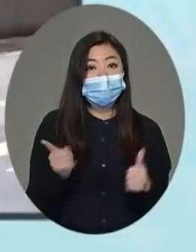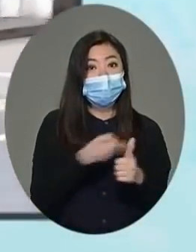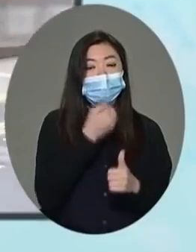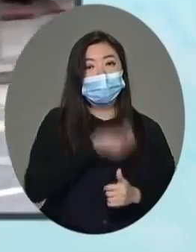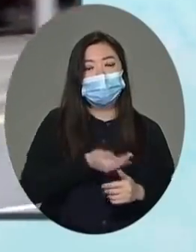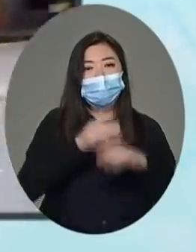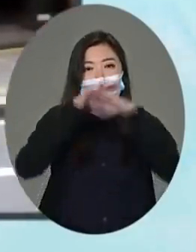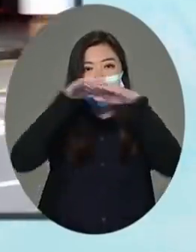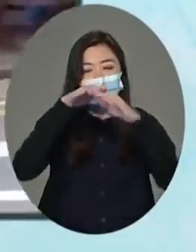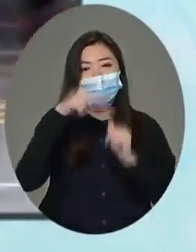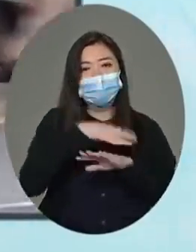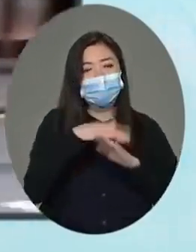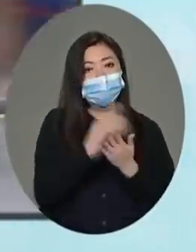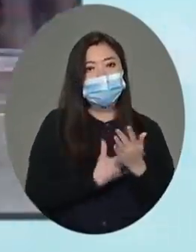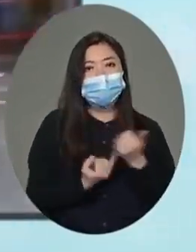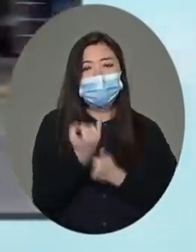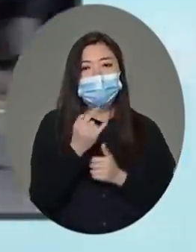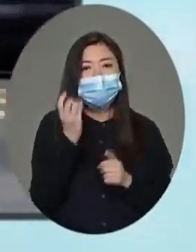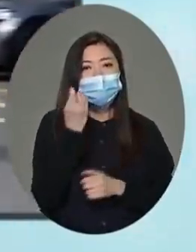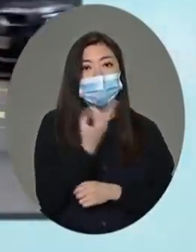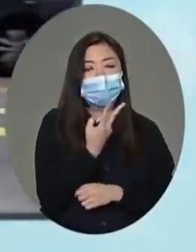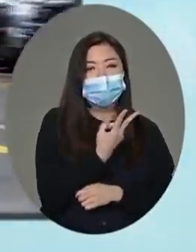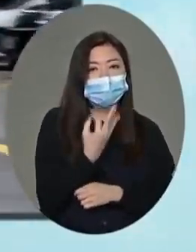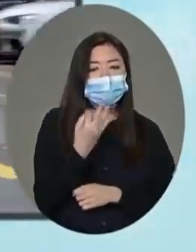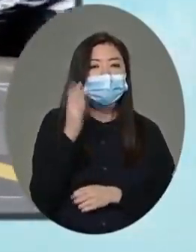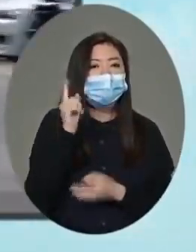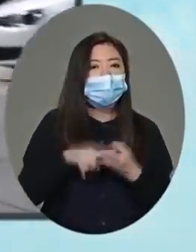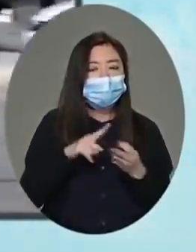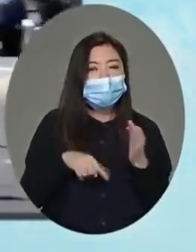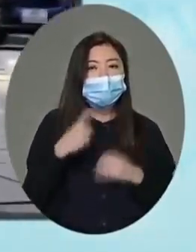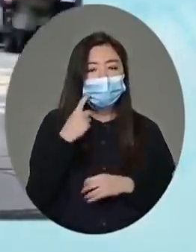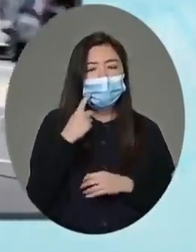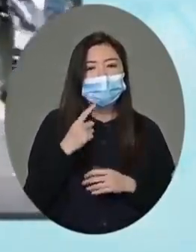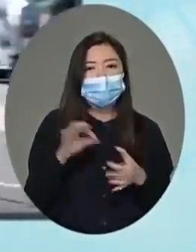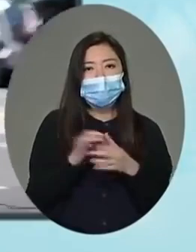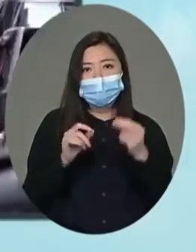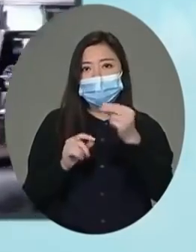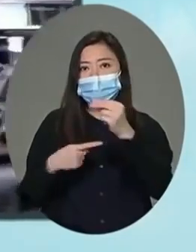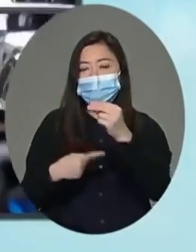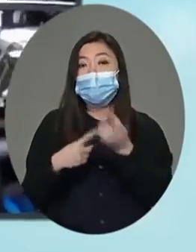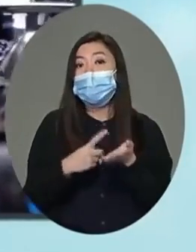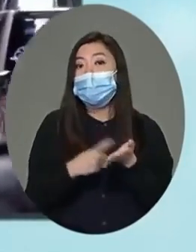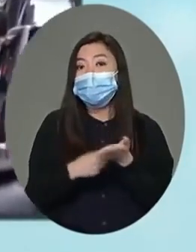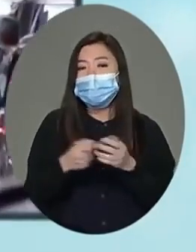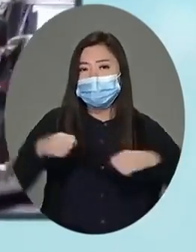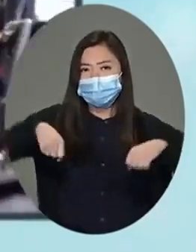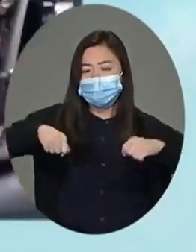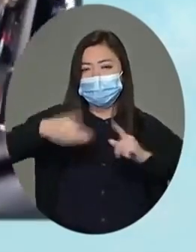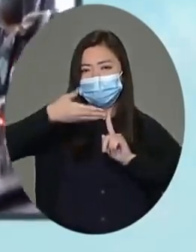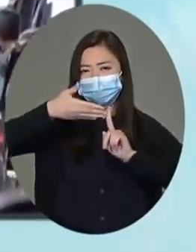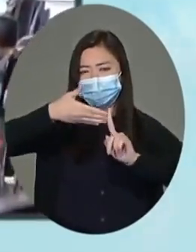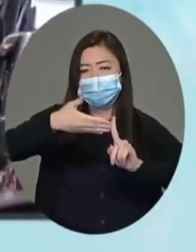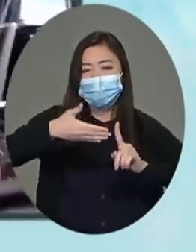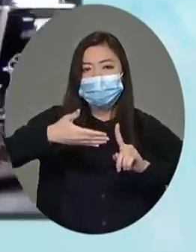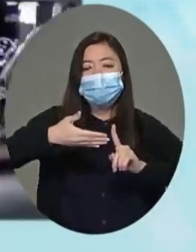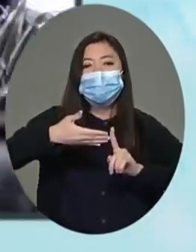首名被控违反港区国安法的23岁被告唐英杰，涉嫌去年7月1日在湾仔驾驶插有标语